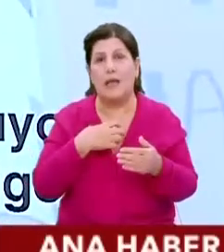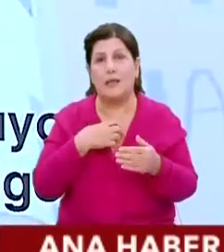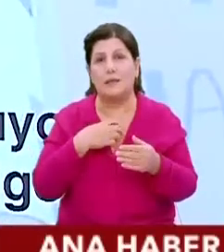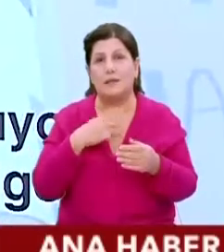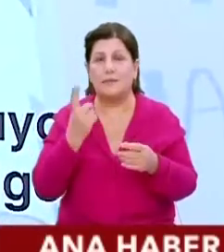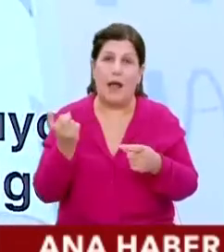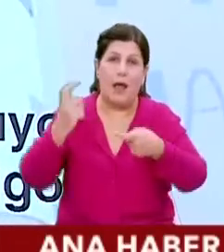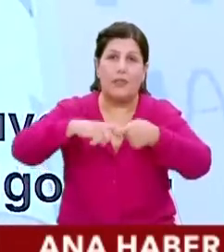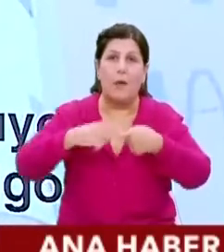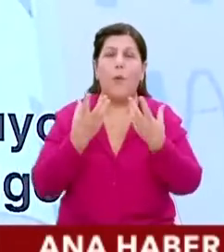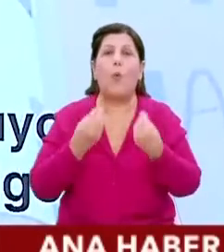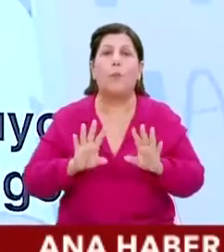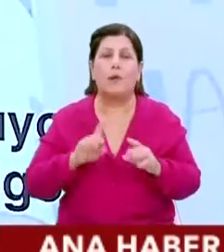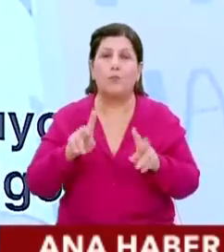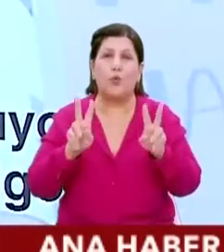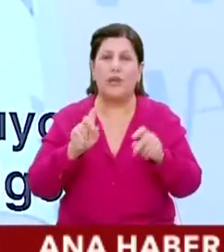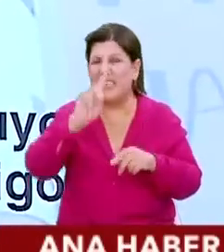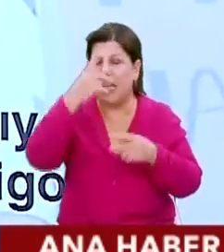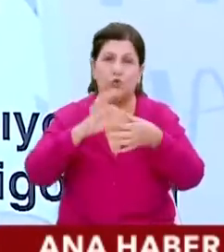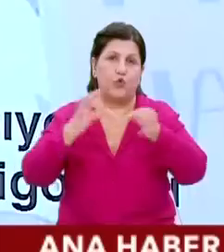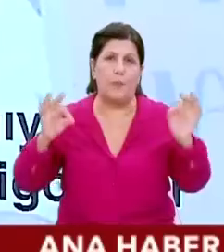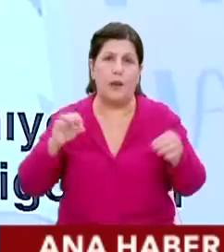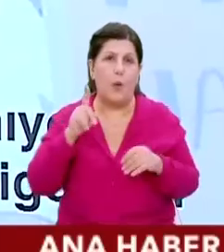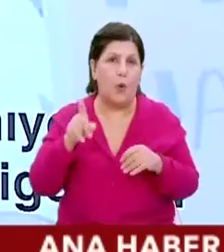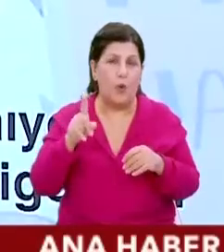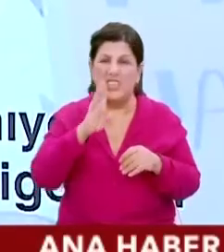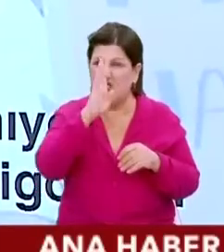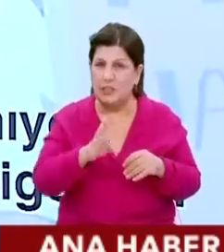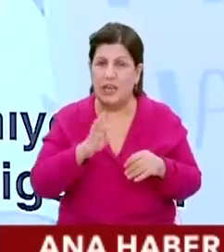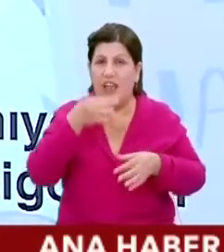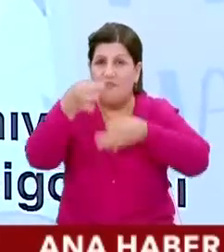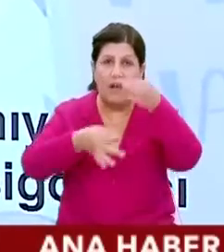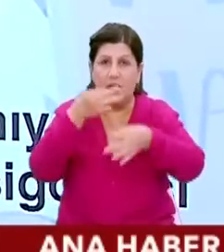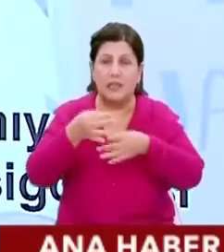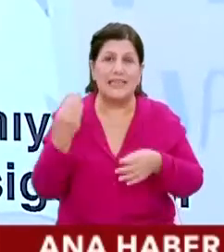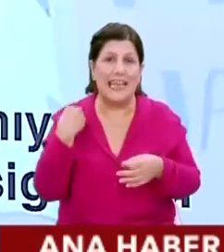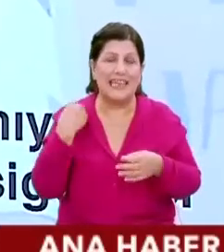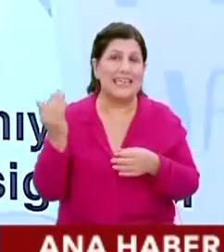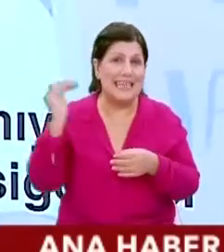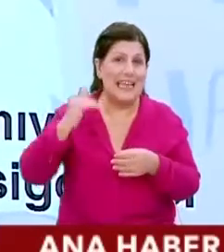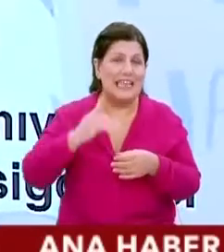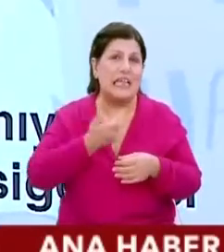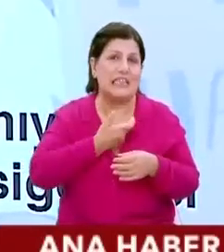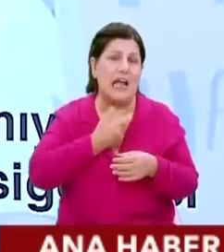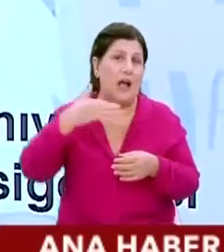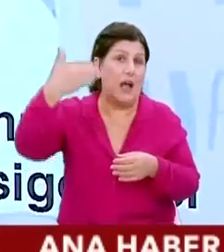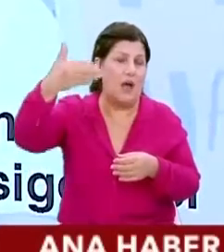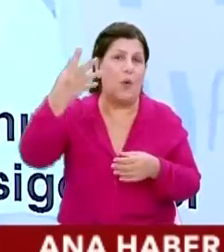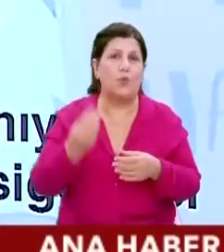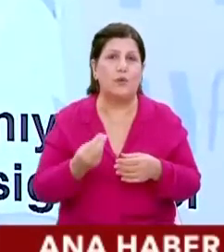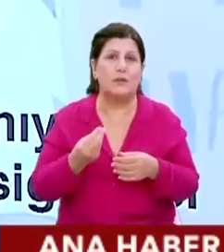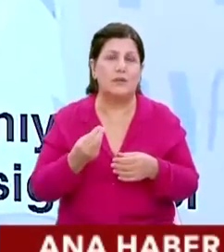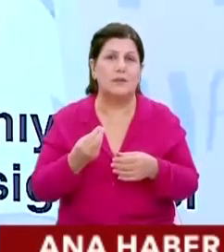Atam bu konuda tek cümlelik o ciddi ifade yeni gelecek yasada olacak ve